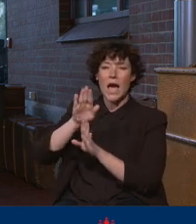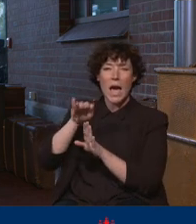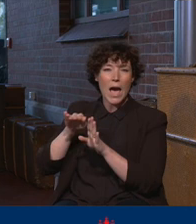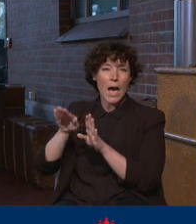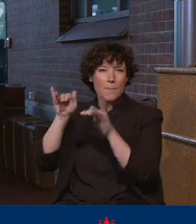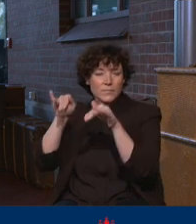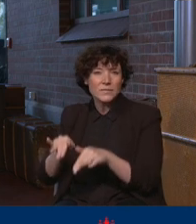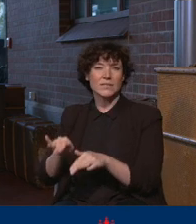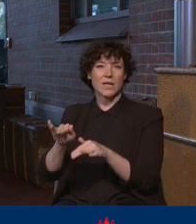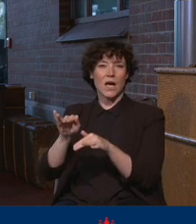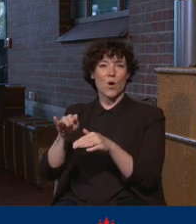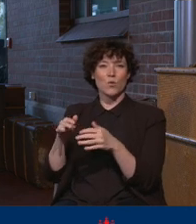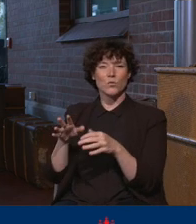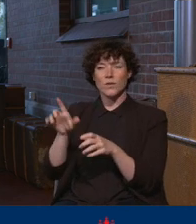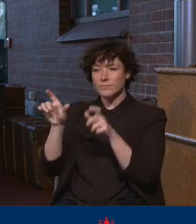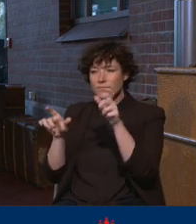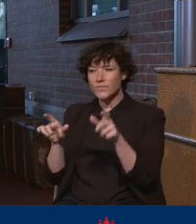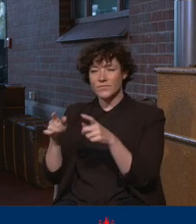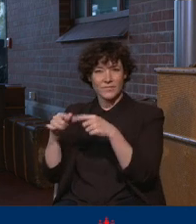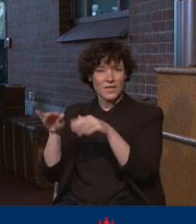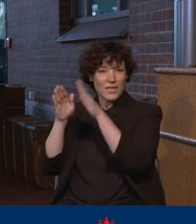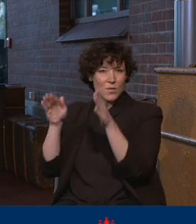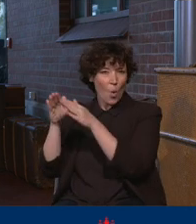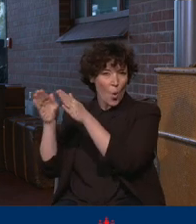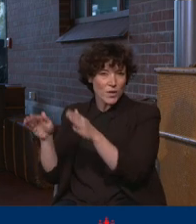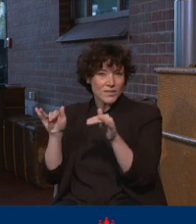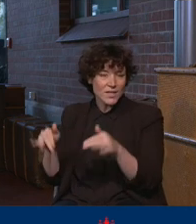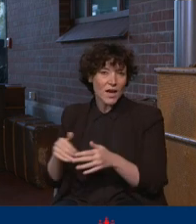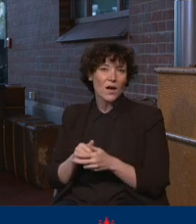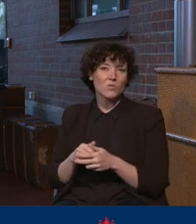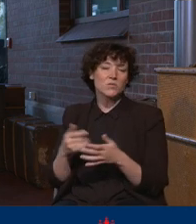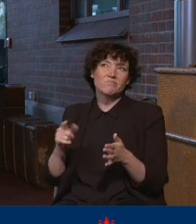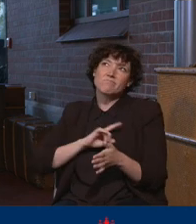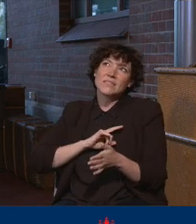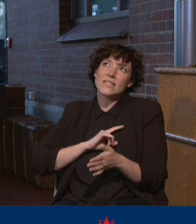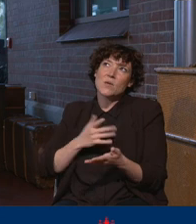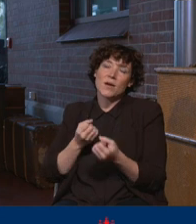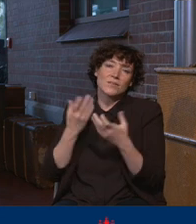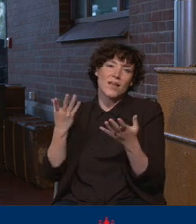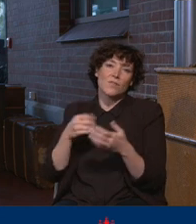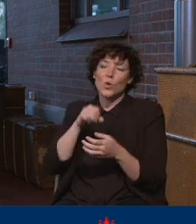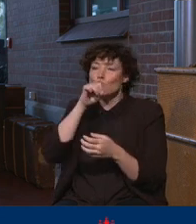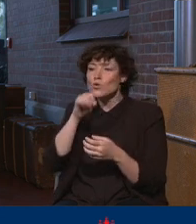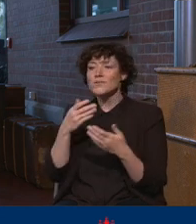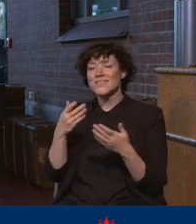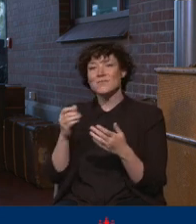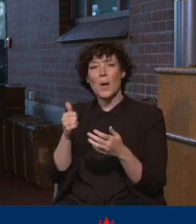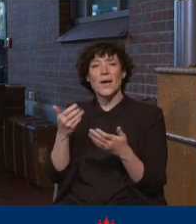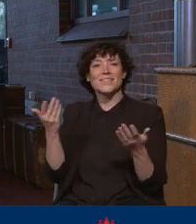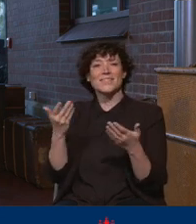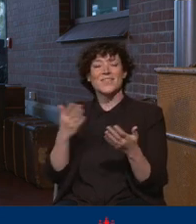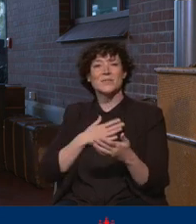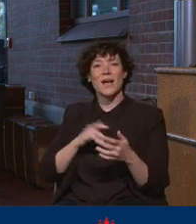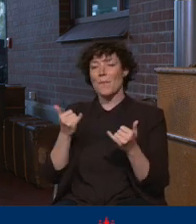diese zeiten gebäude ich persönlich habe natürlich dadurch aus den favoriten in stelle ich jetzt natürlich hier auch